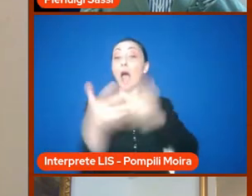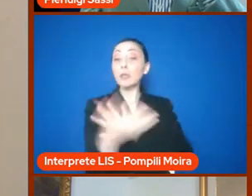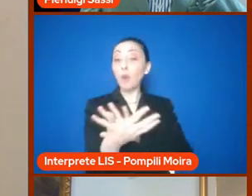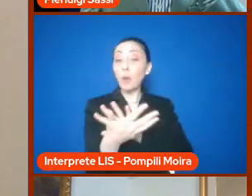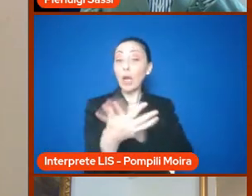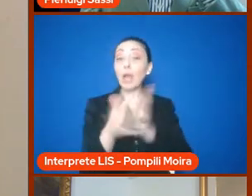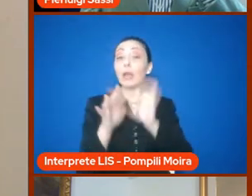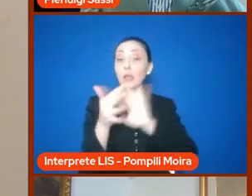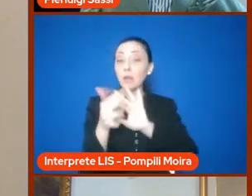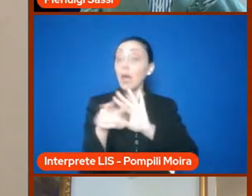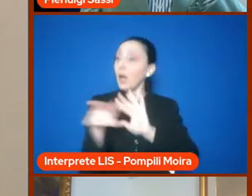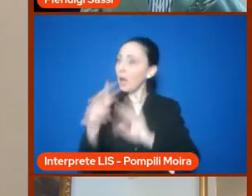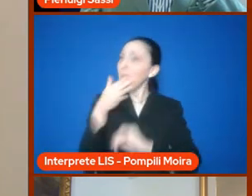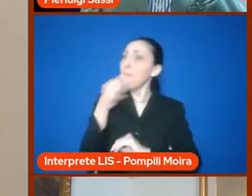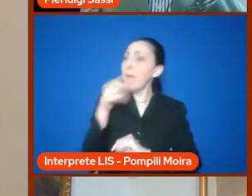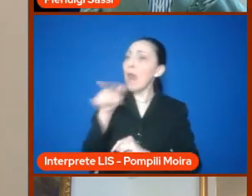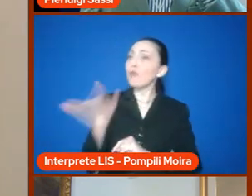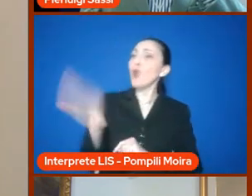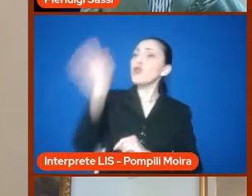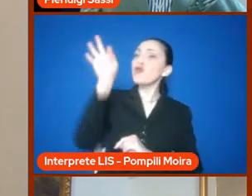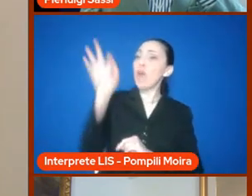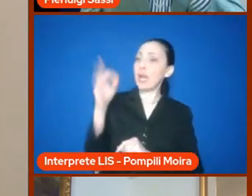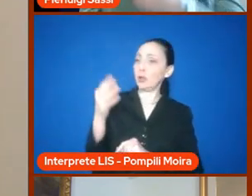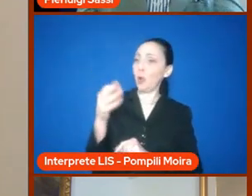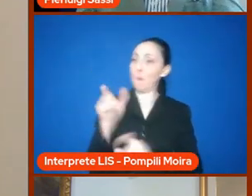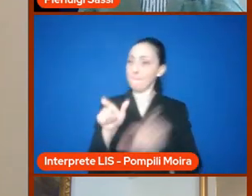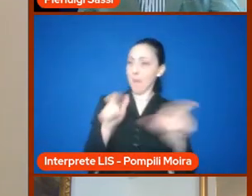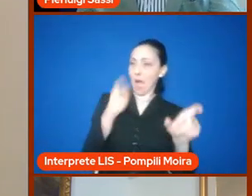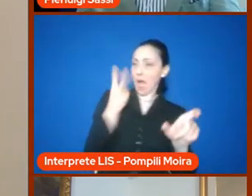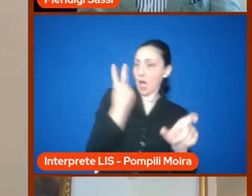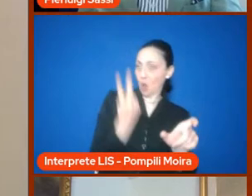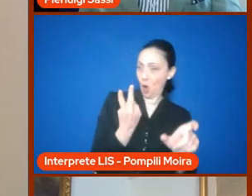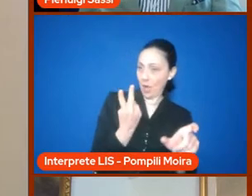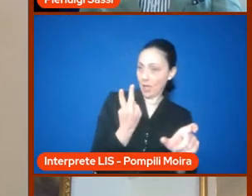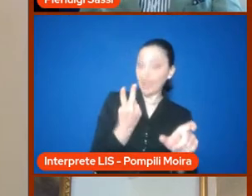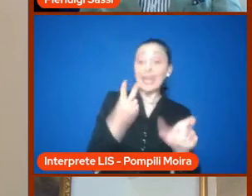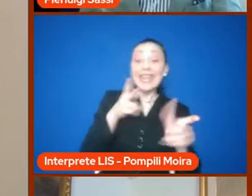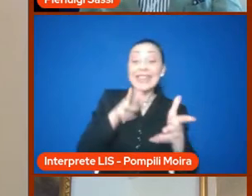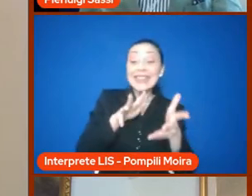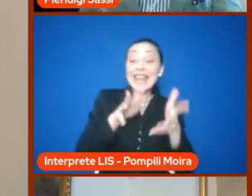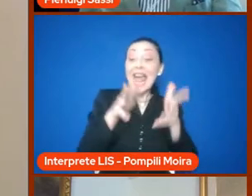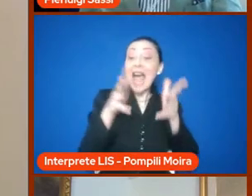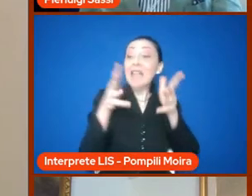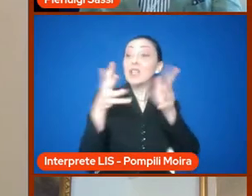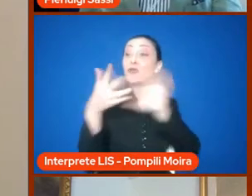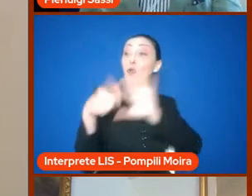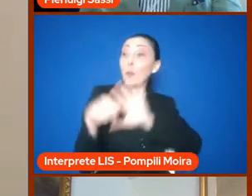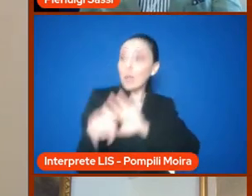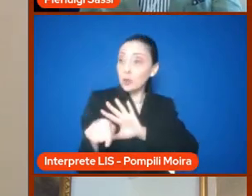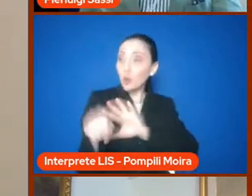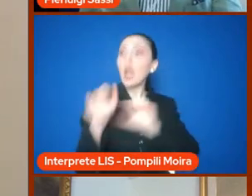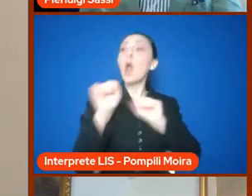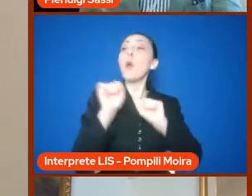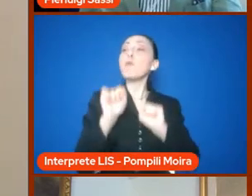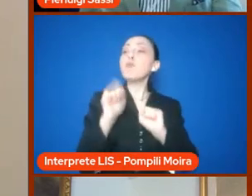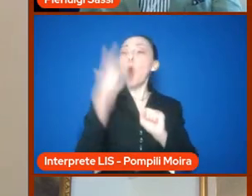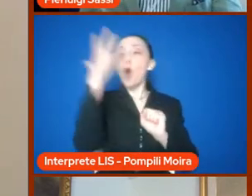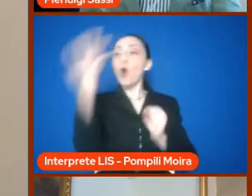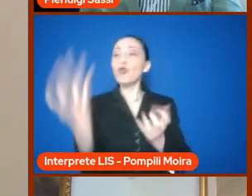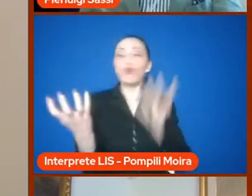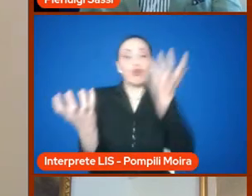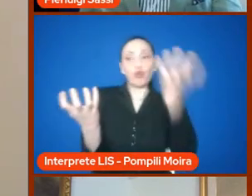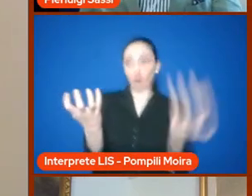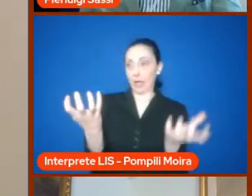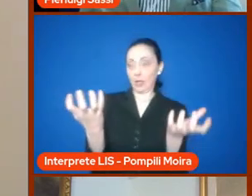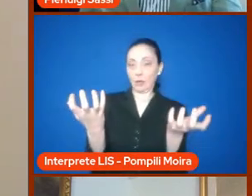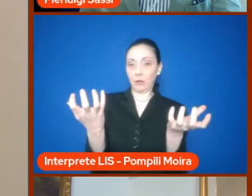voi abbiate scelto queste due parole, si può declinare in due concetti, che tutte e due hanno a che